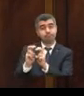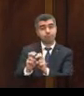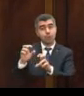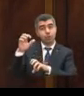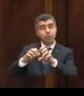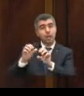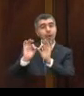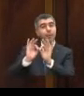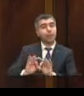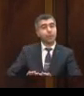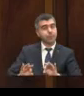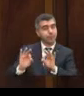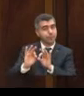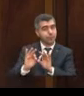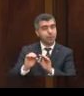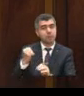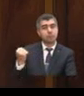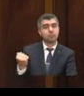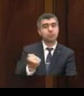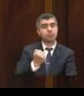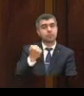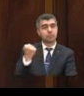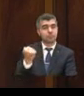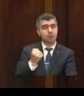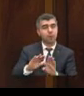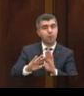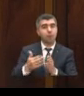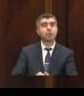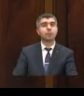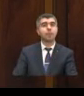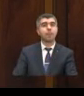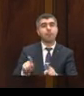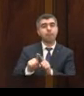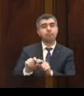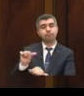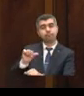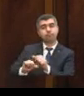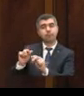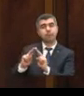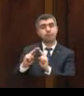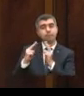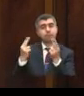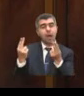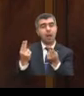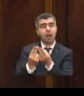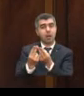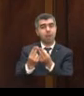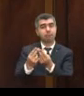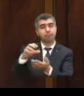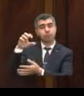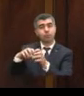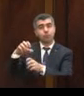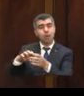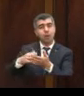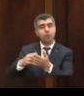الأمطار وتأخر تساقطاتها وكذا تقلبات مناخية فجائية ومدمرة لعدد